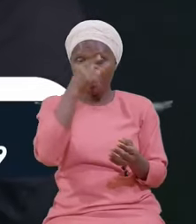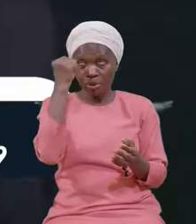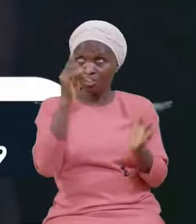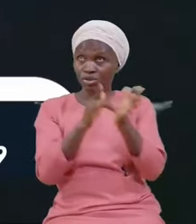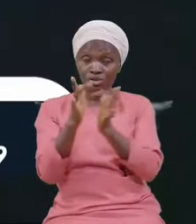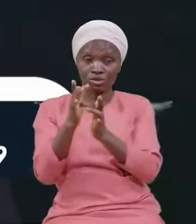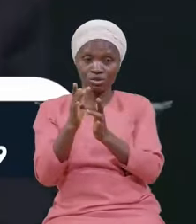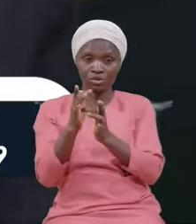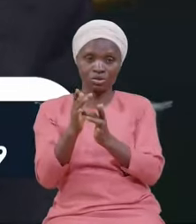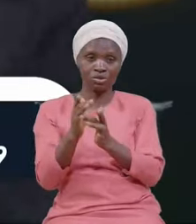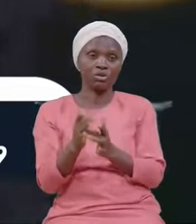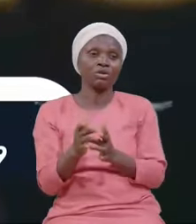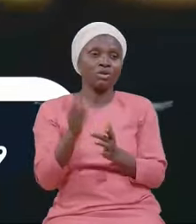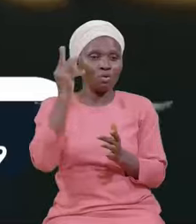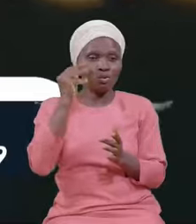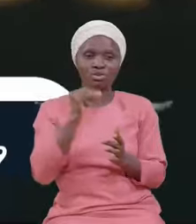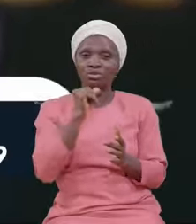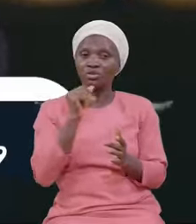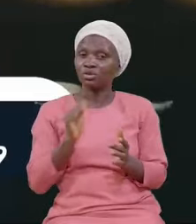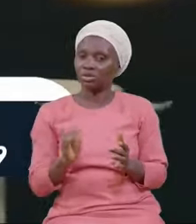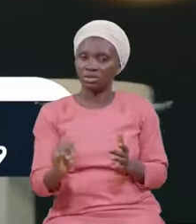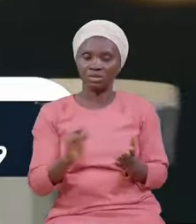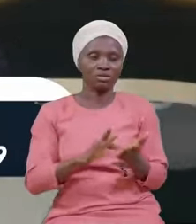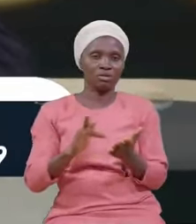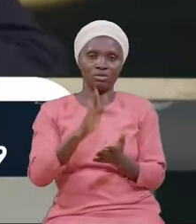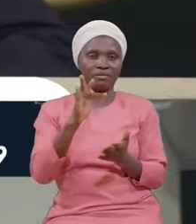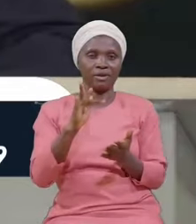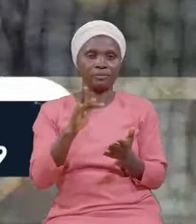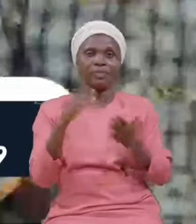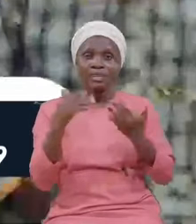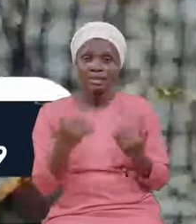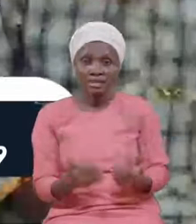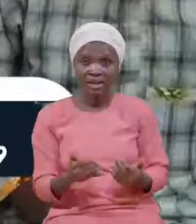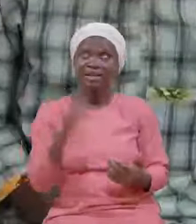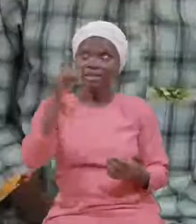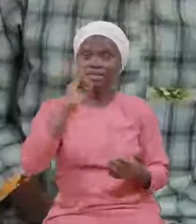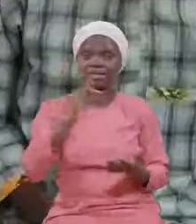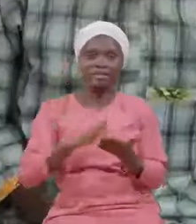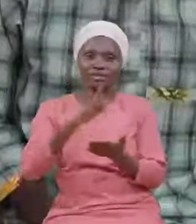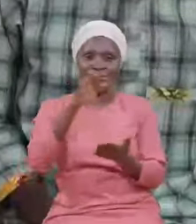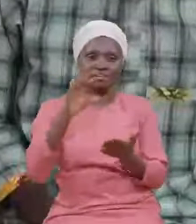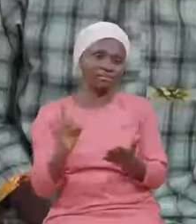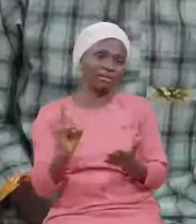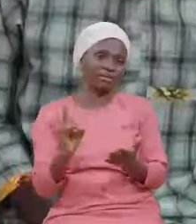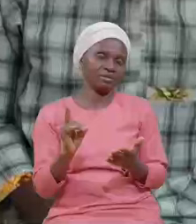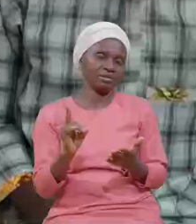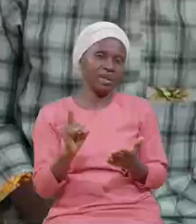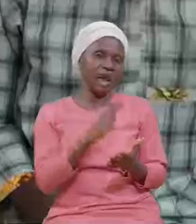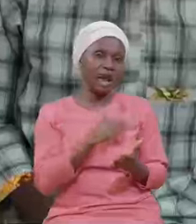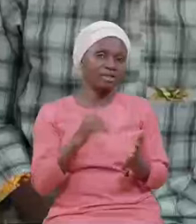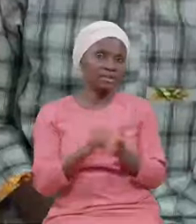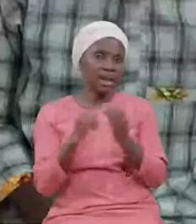Parce que Jésus n'avait pas encore été glorifié. Maintenant, il est glorifié. Et cette puissance, cette force,